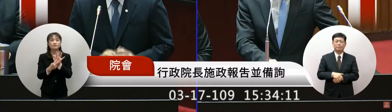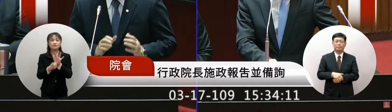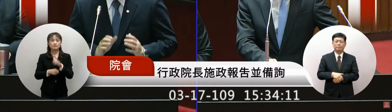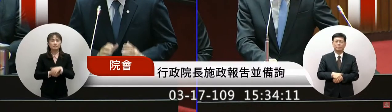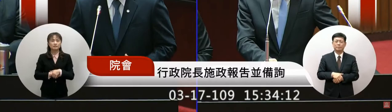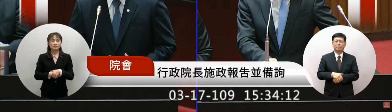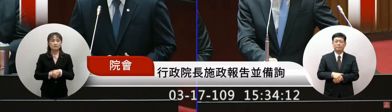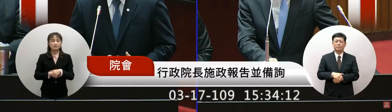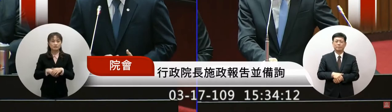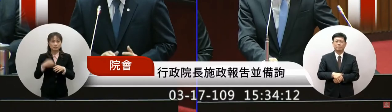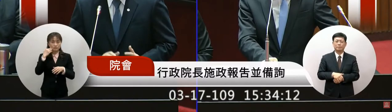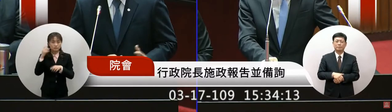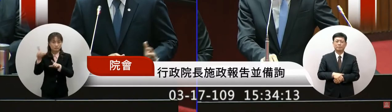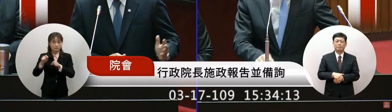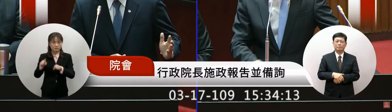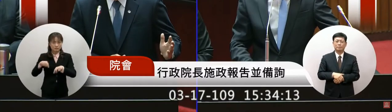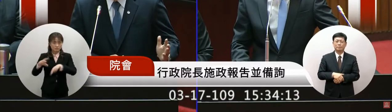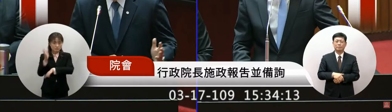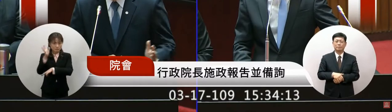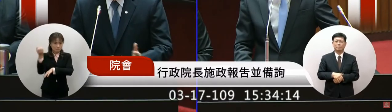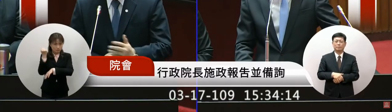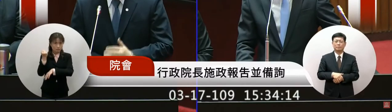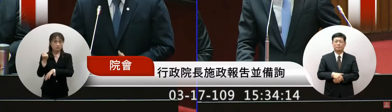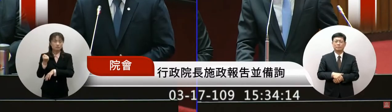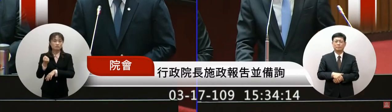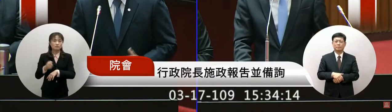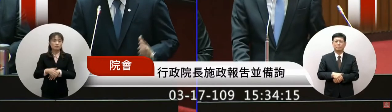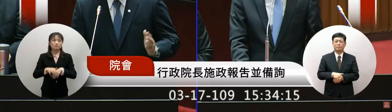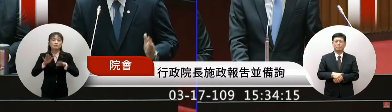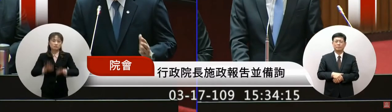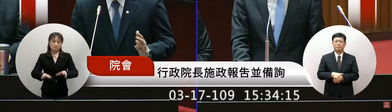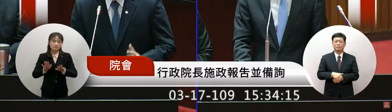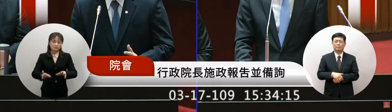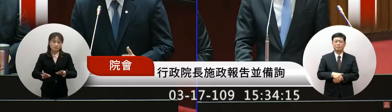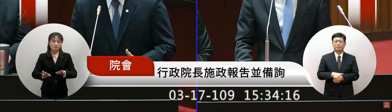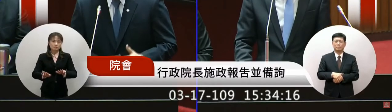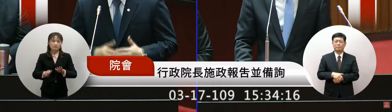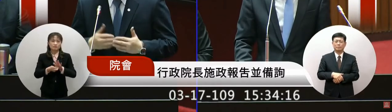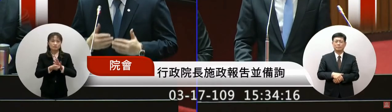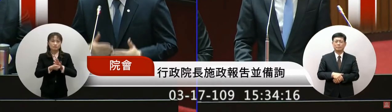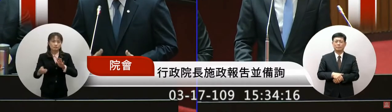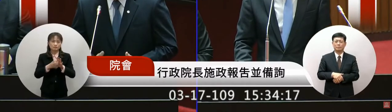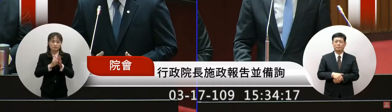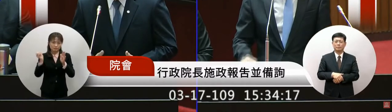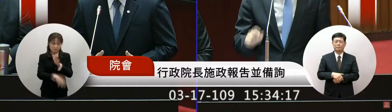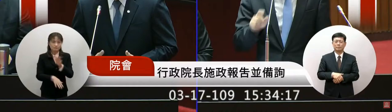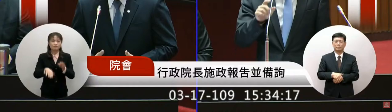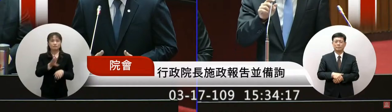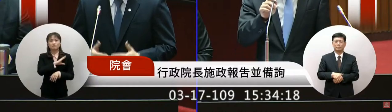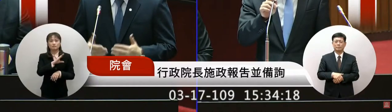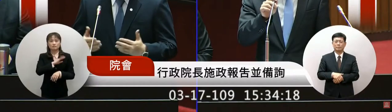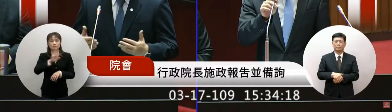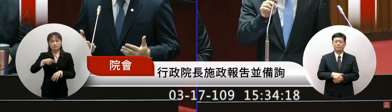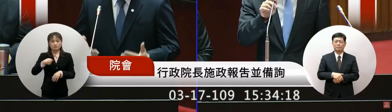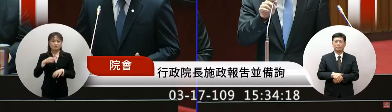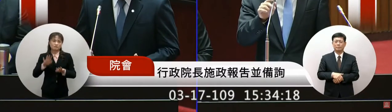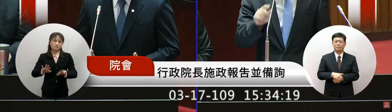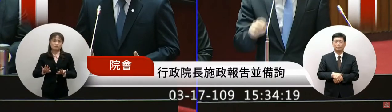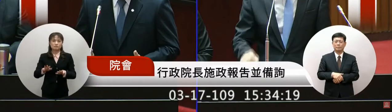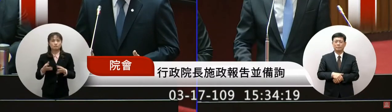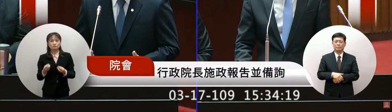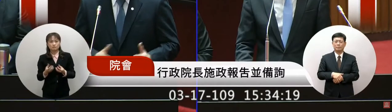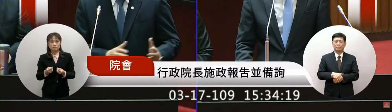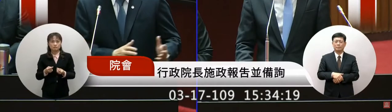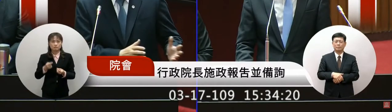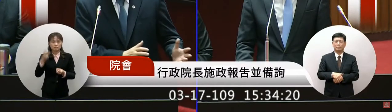哈，其实依照行政权，我们就是可以现在就可以推动执行，但是我们也兼顾法理情，好，因为既然只差几